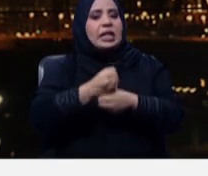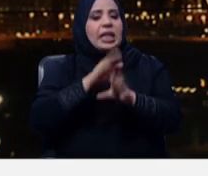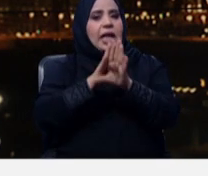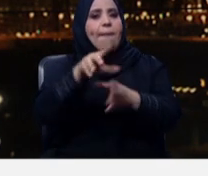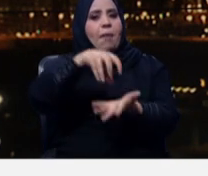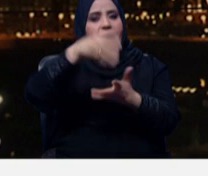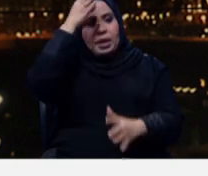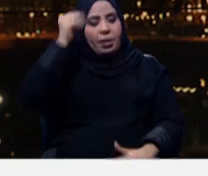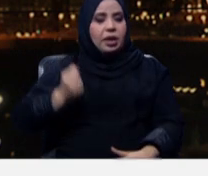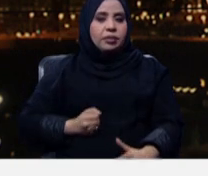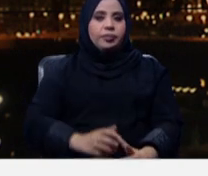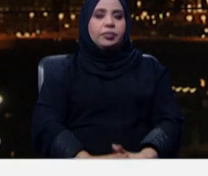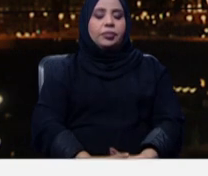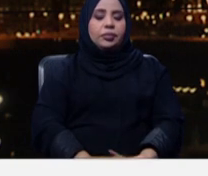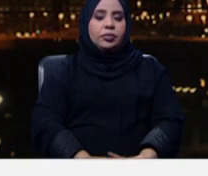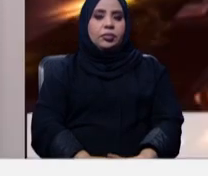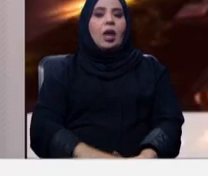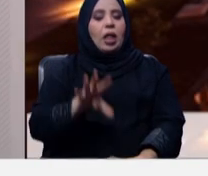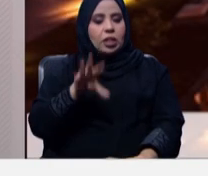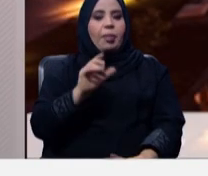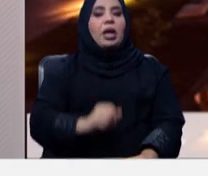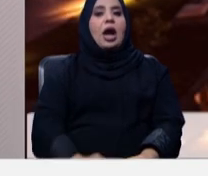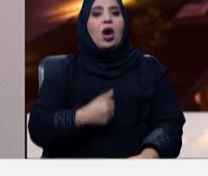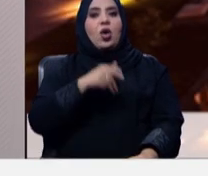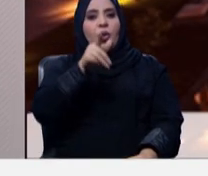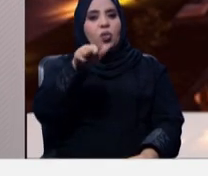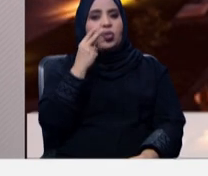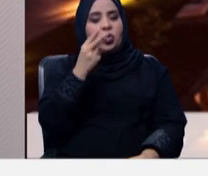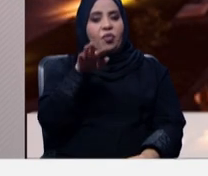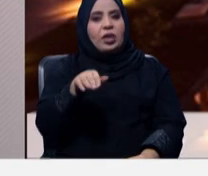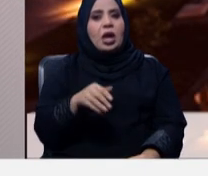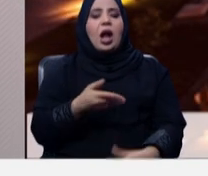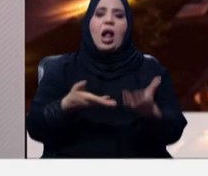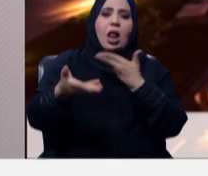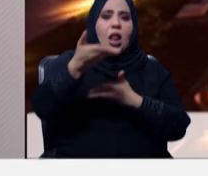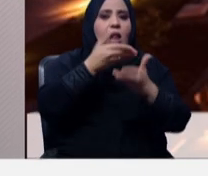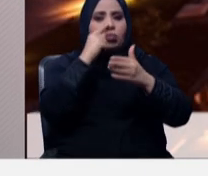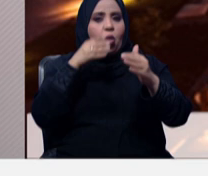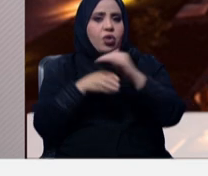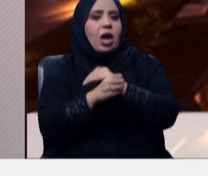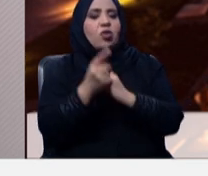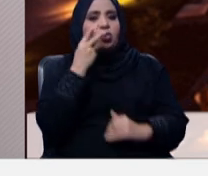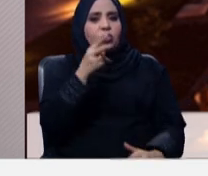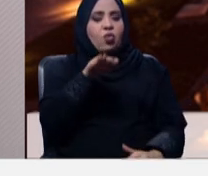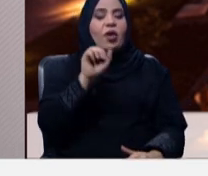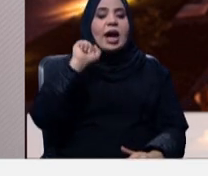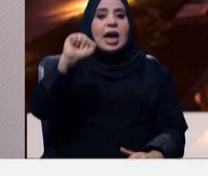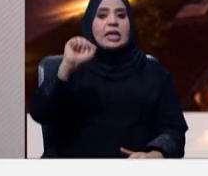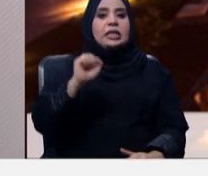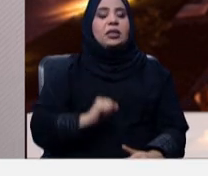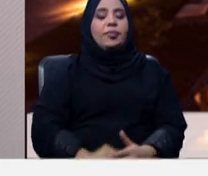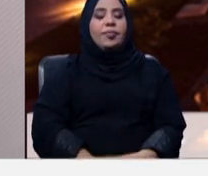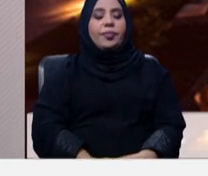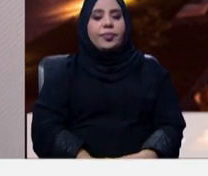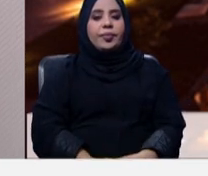البحرين؟ طبعا الله يسلمك، كانت لنا مداخلات يعني من ضمن تلك الجلسات كانت